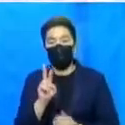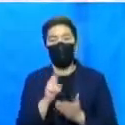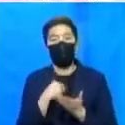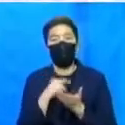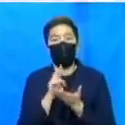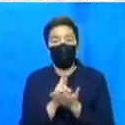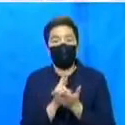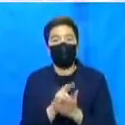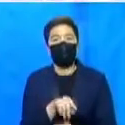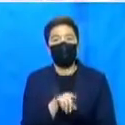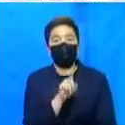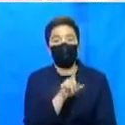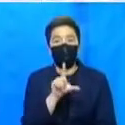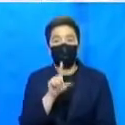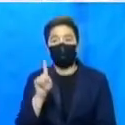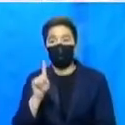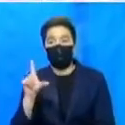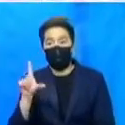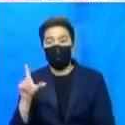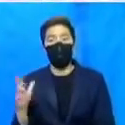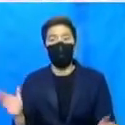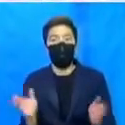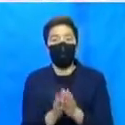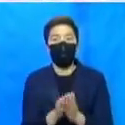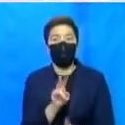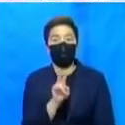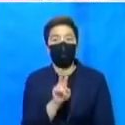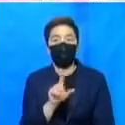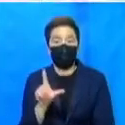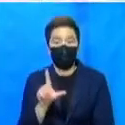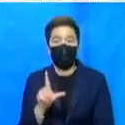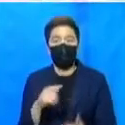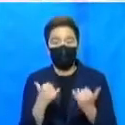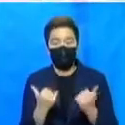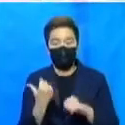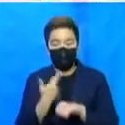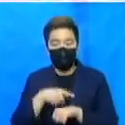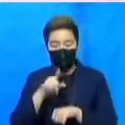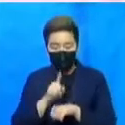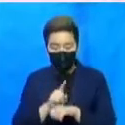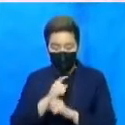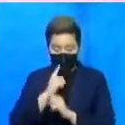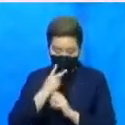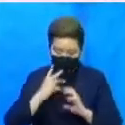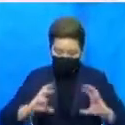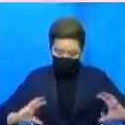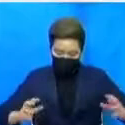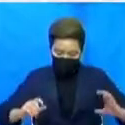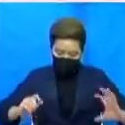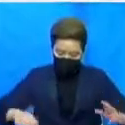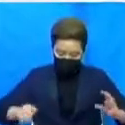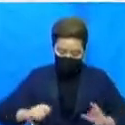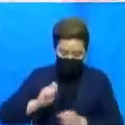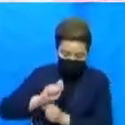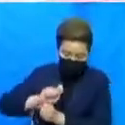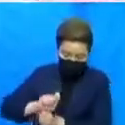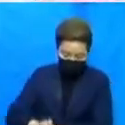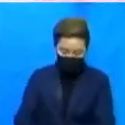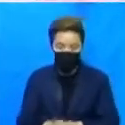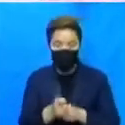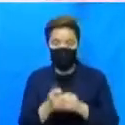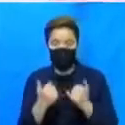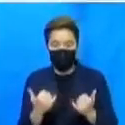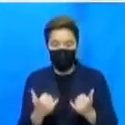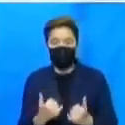อันดับละ1ล้านบาทรวมเป็นเงิน2ล้านบาทโดยประธานกรรมการจะเป็นผู้สุ่มตักลูกบอลจากตู้เสียงงวดและหมวดอักษ